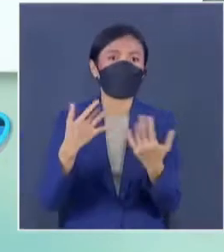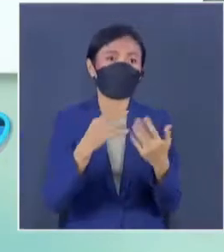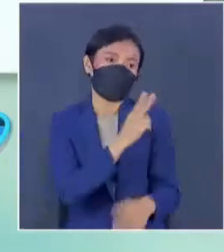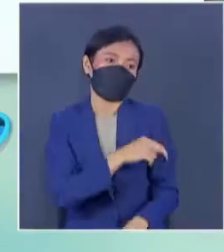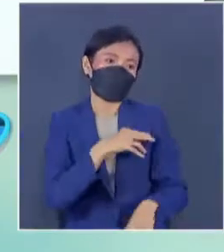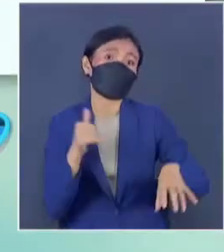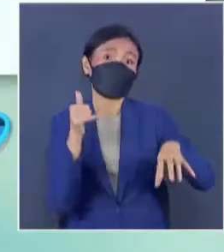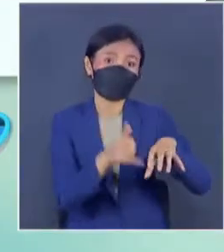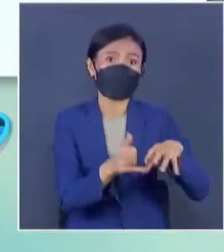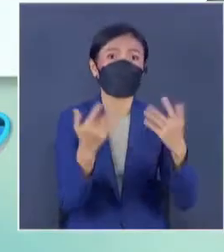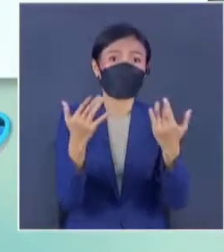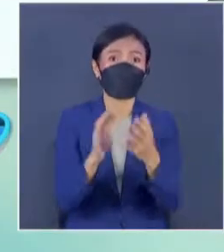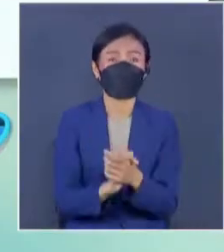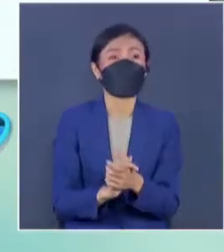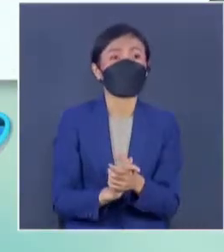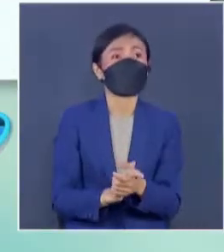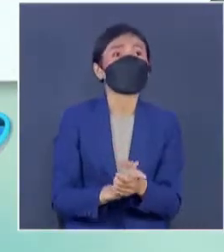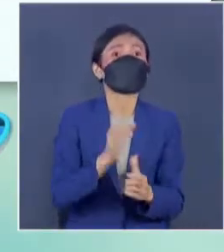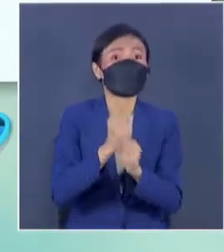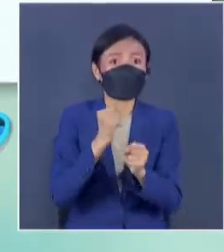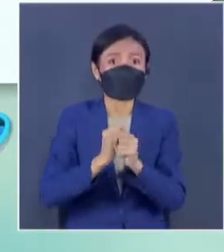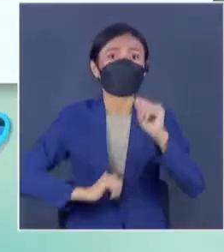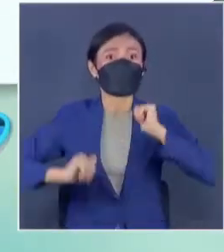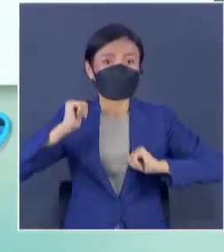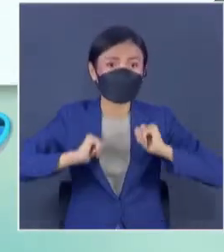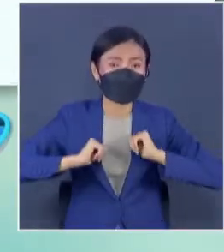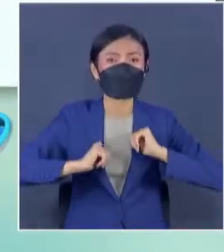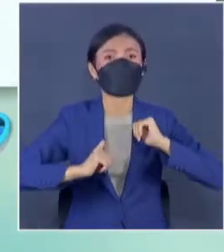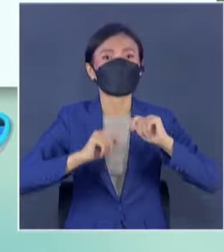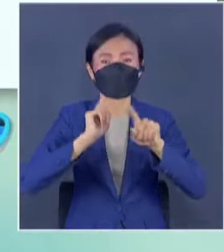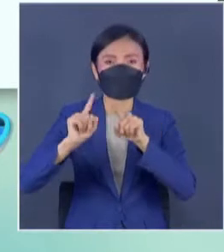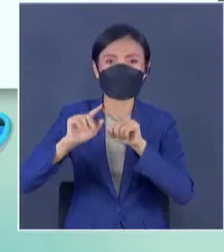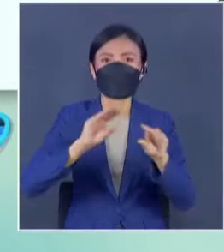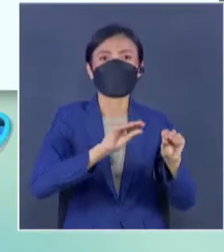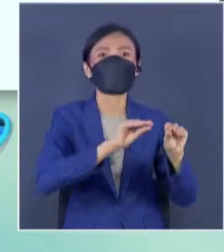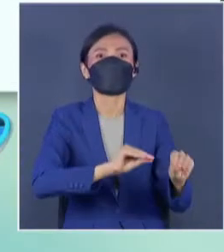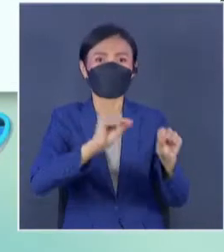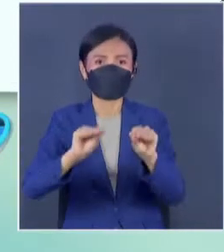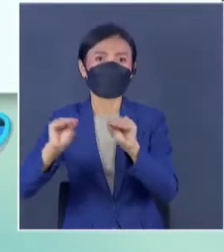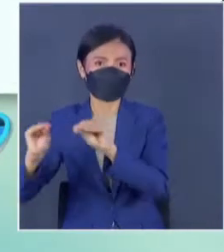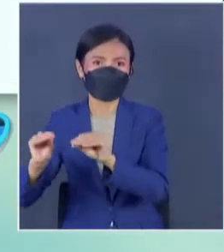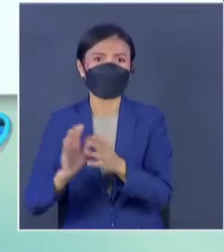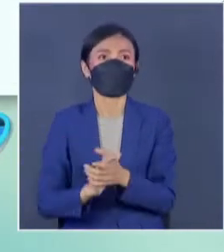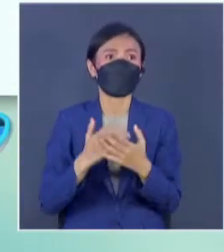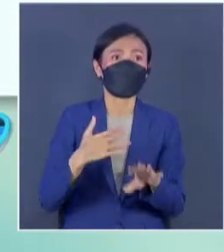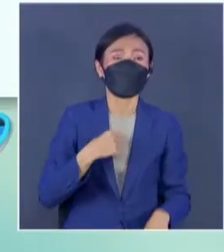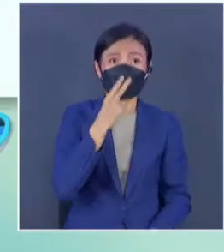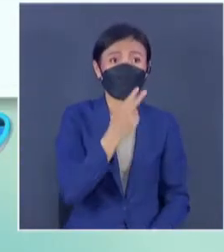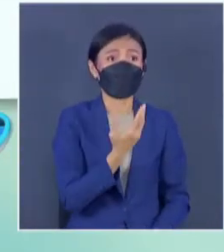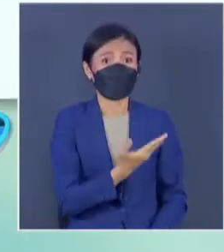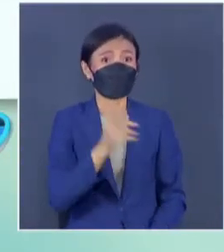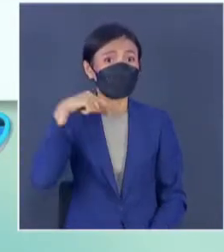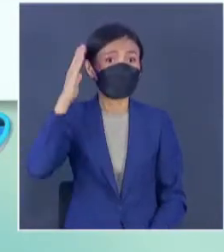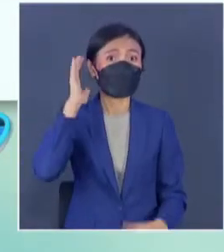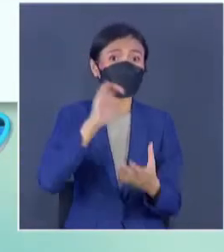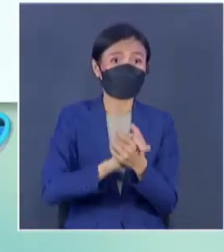โดยงานทุกอย่างก็ต้องเลื่อนออกไปค่ะจนกว่ามิกจะหายเป็นปกติดีเช่นเดียวกับยุ้ยจีรนันท์และทันธนากรนะคะที่ได้ออกมาโ